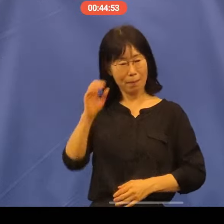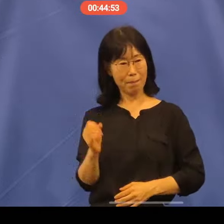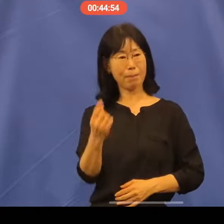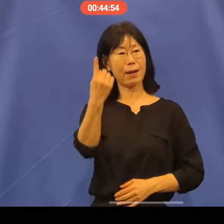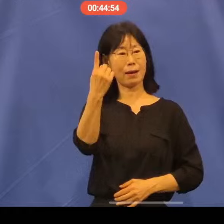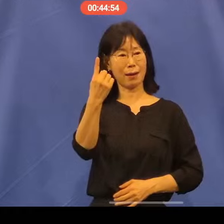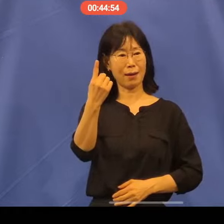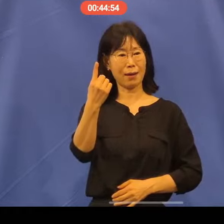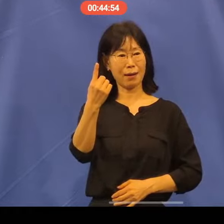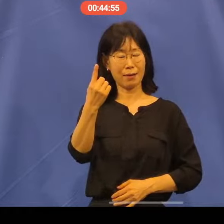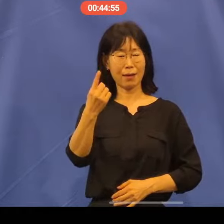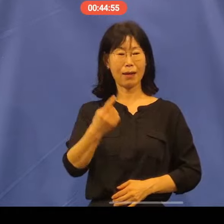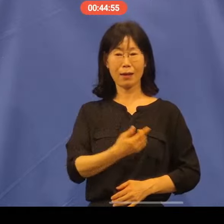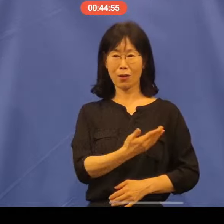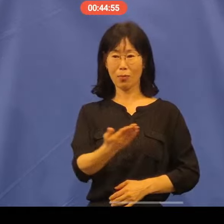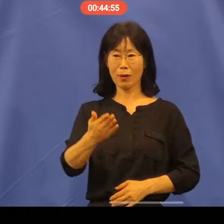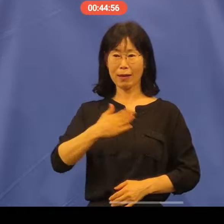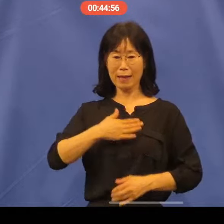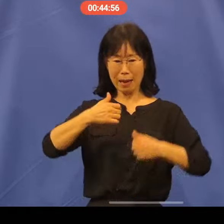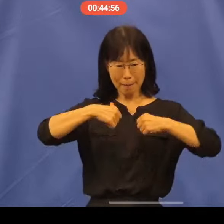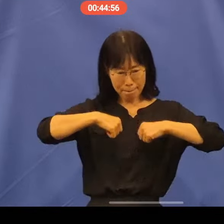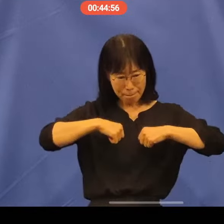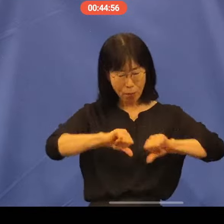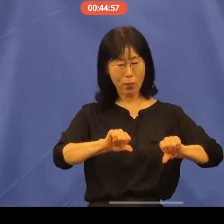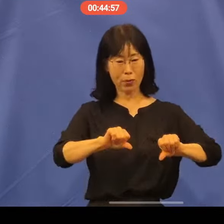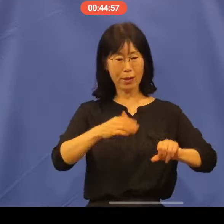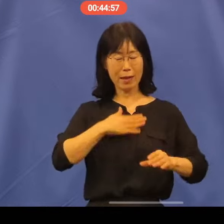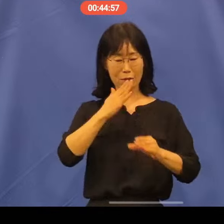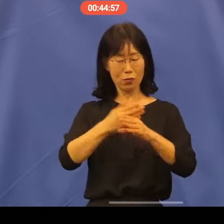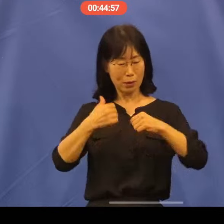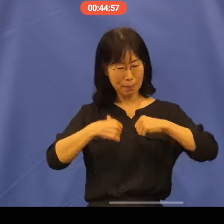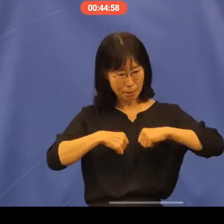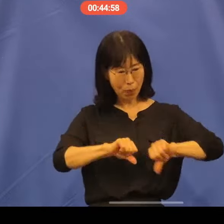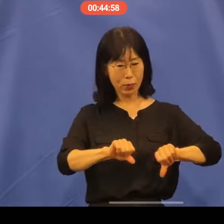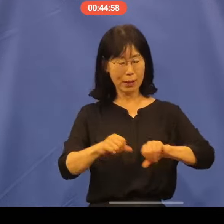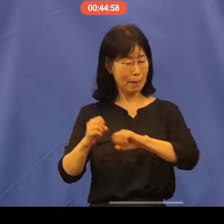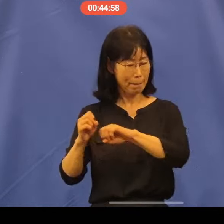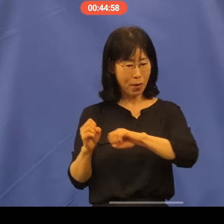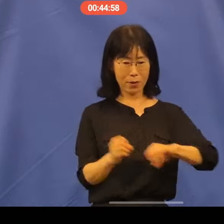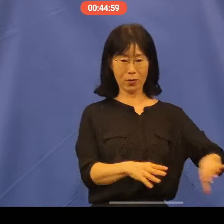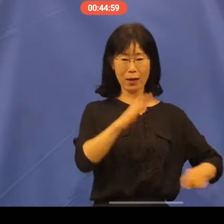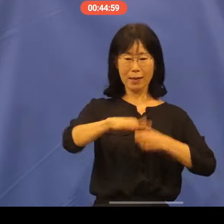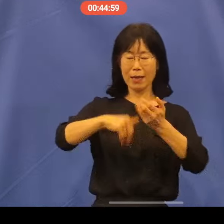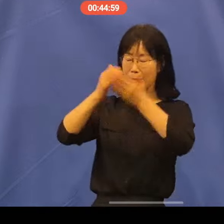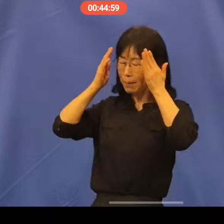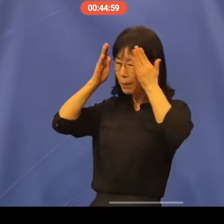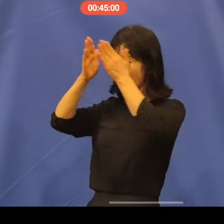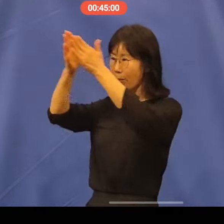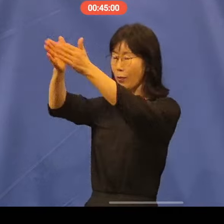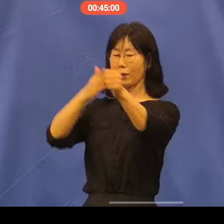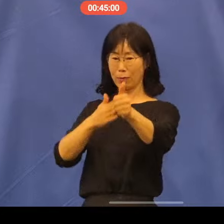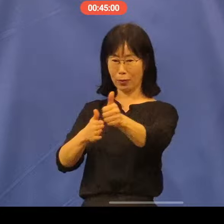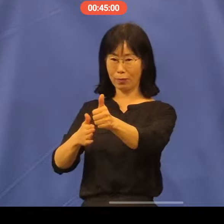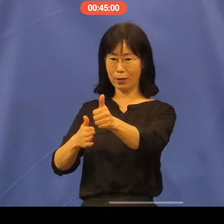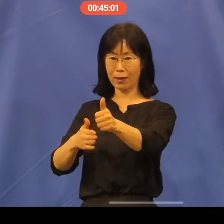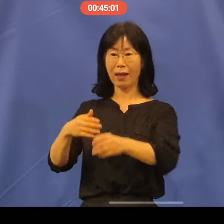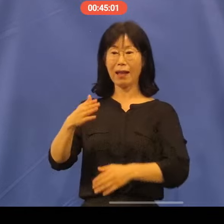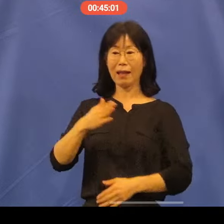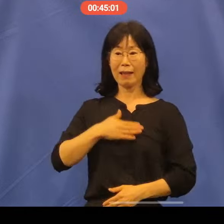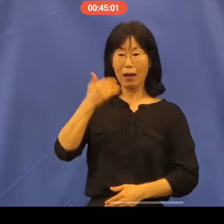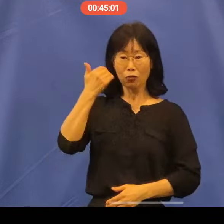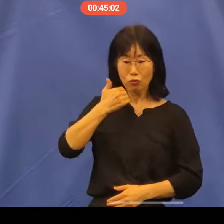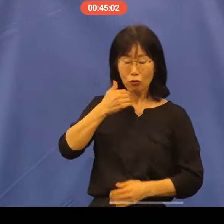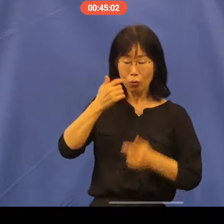하나님에게 몰두하는 거죠. 그래서 우리의 마음이 하나님에게 닿아야 돼요. 그때 우리는 우리가 지어진 목적이 무엇인지를